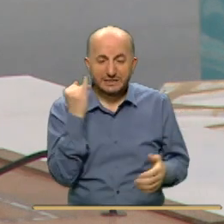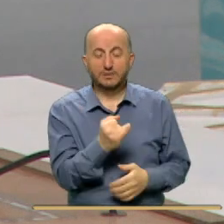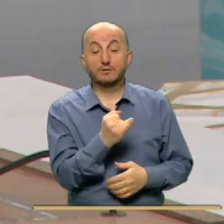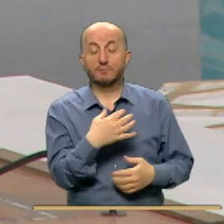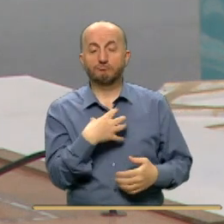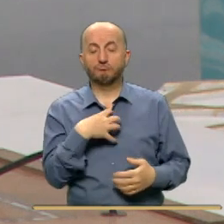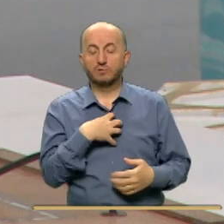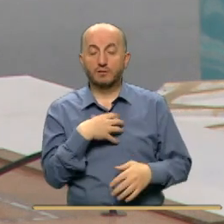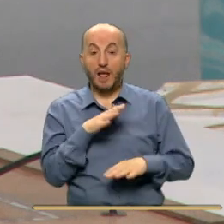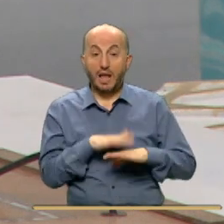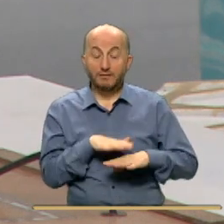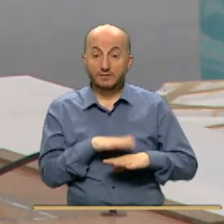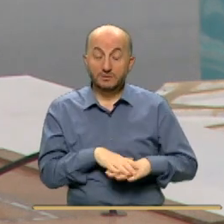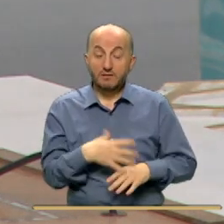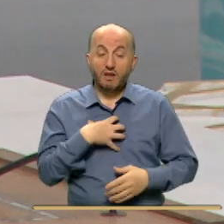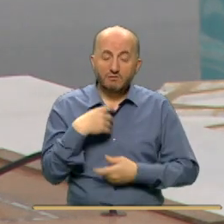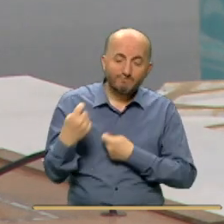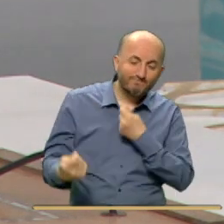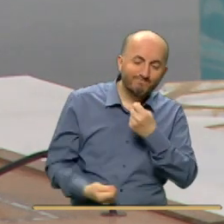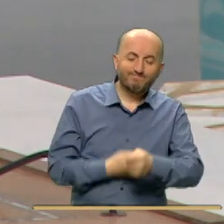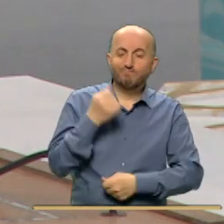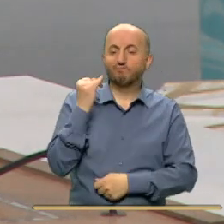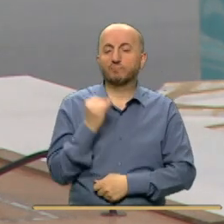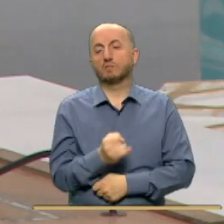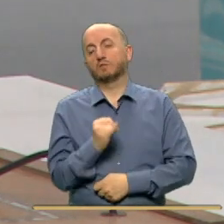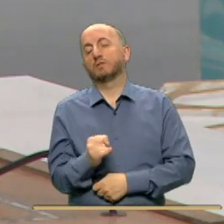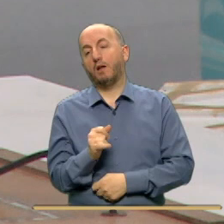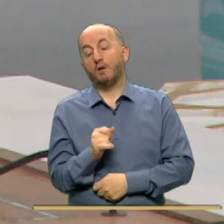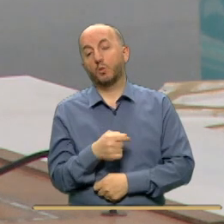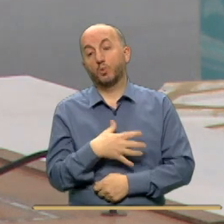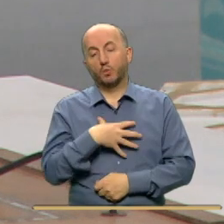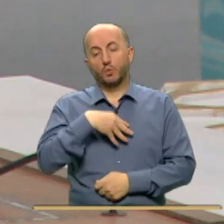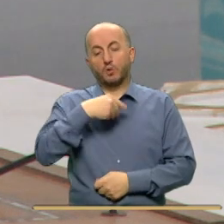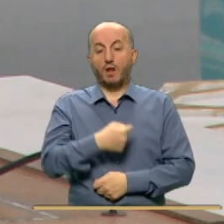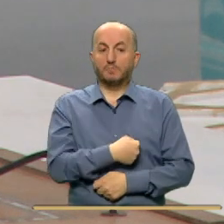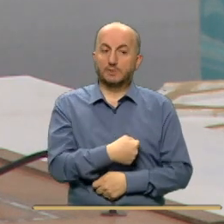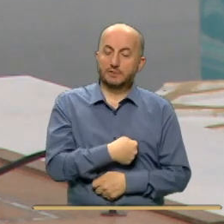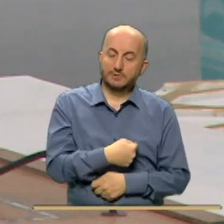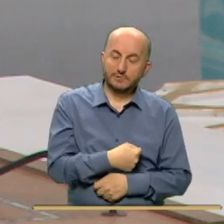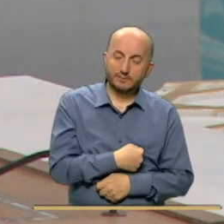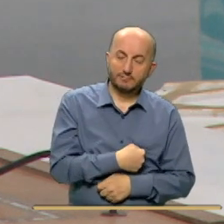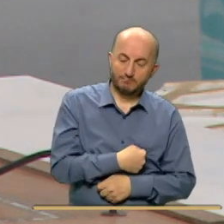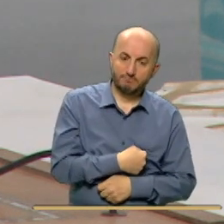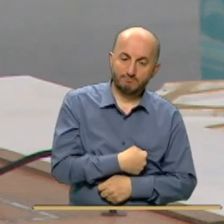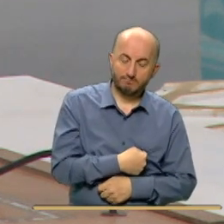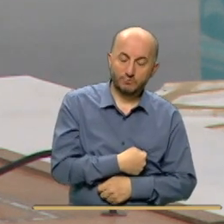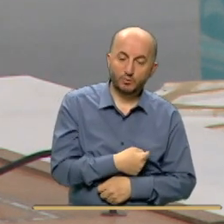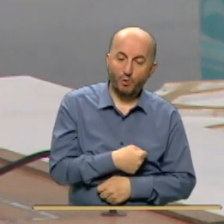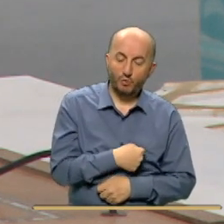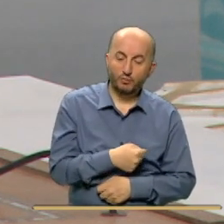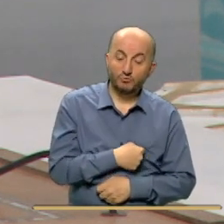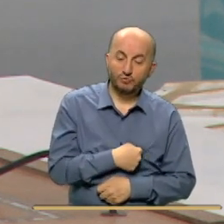kirlettiğimiz kendi elimizle, kendi davranışımızla kirlettiğimiz ruhumuzu, kalbimizi,